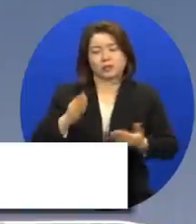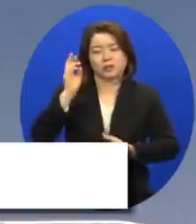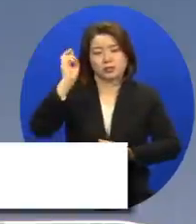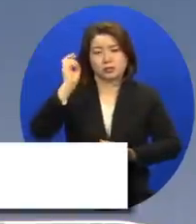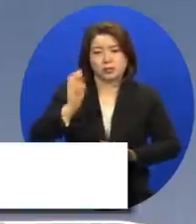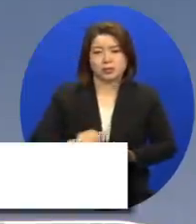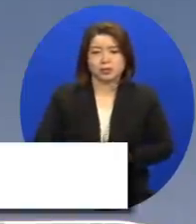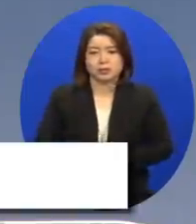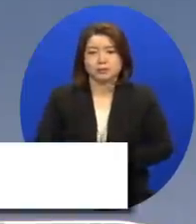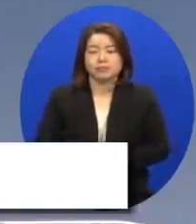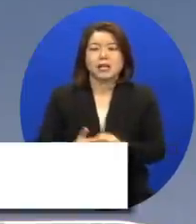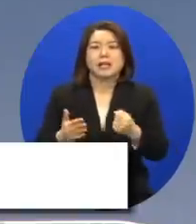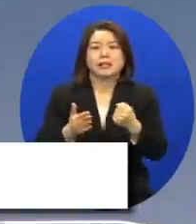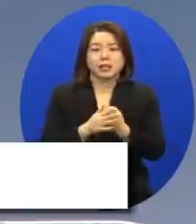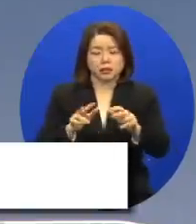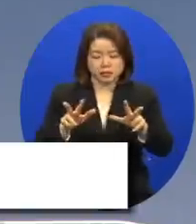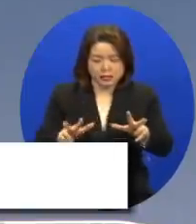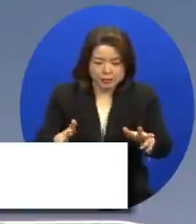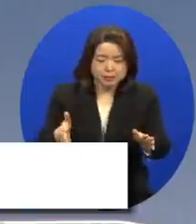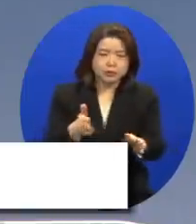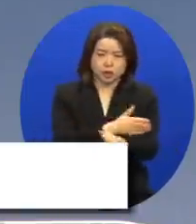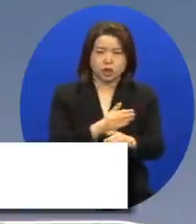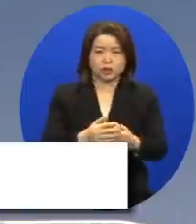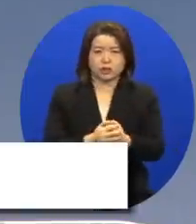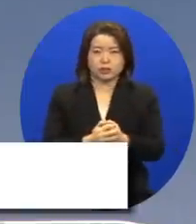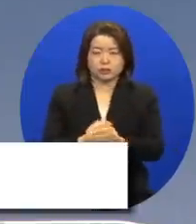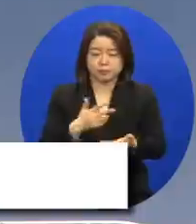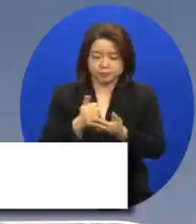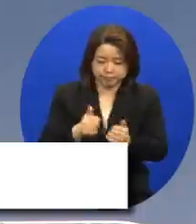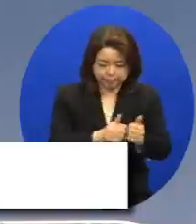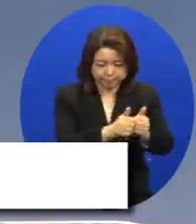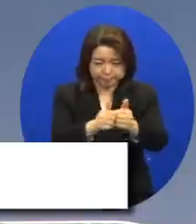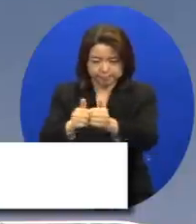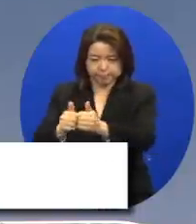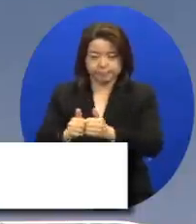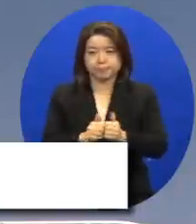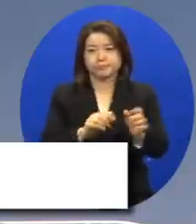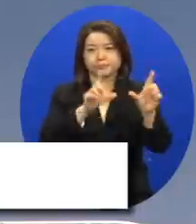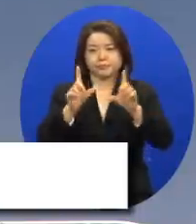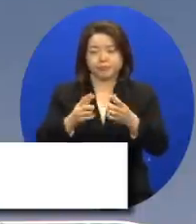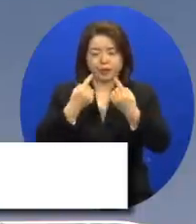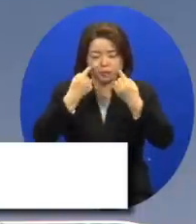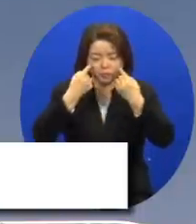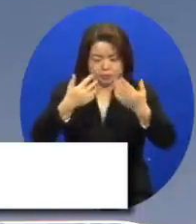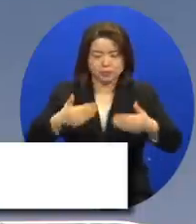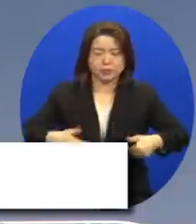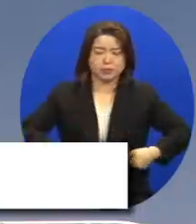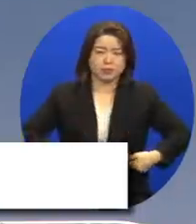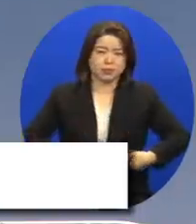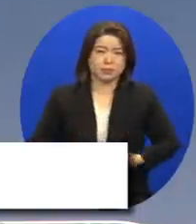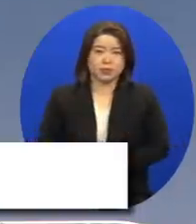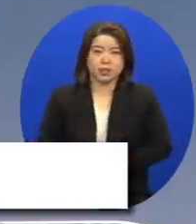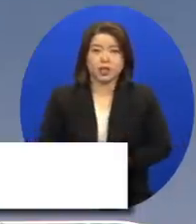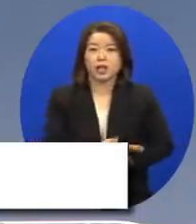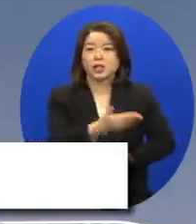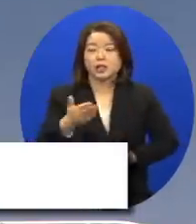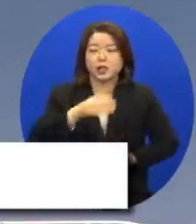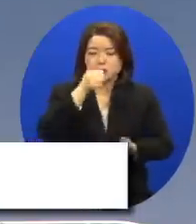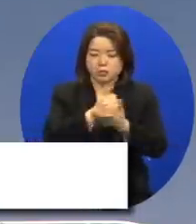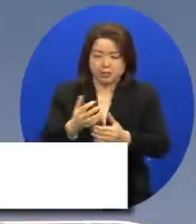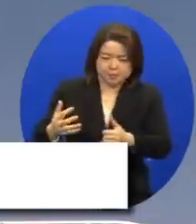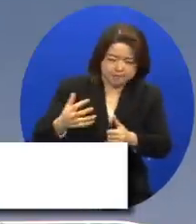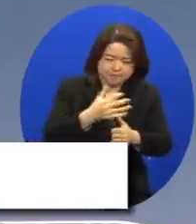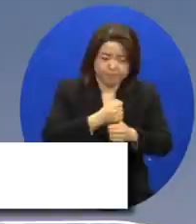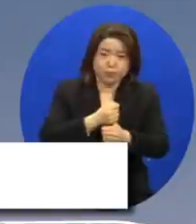그러므로 지금부터 주님과 동행하는 삶에 분명 해야 한다 여러분의 죄로 묶고 있는 것이